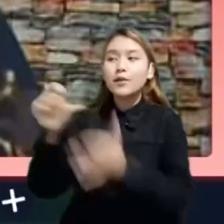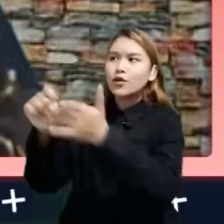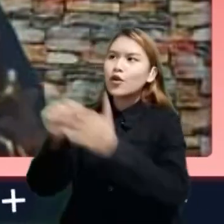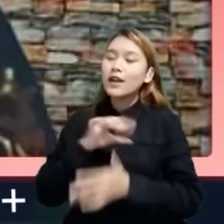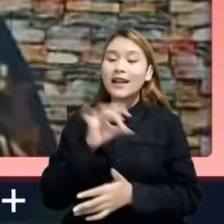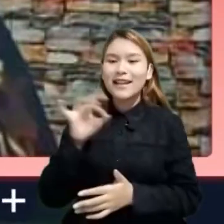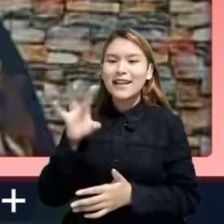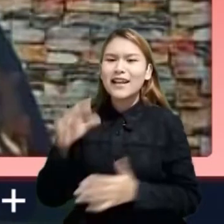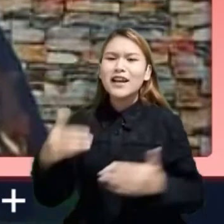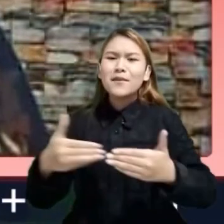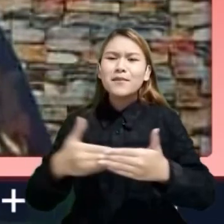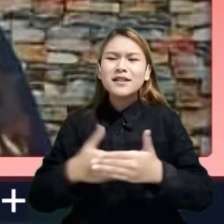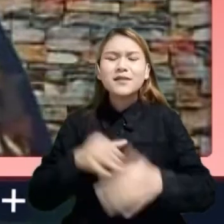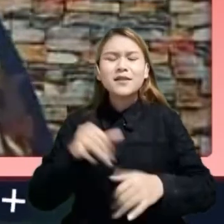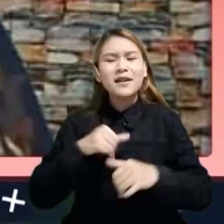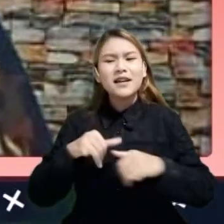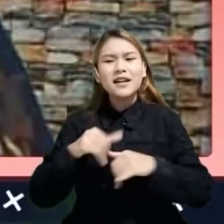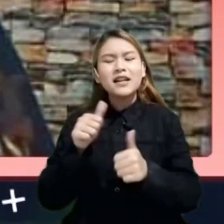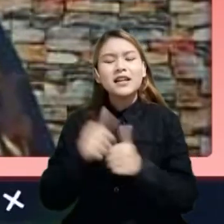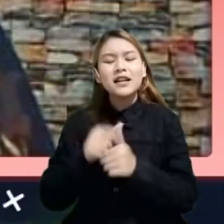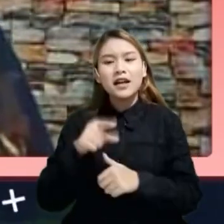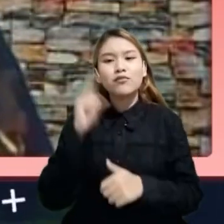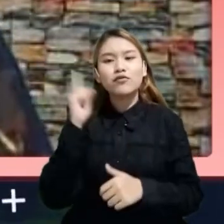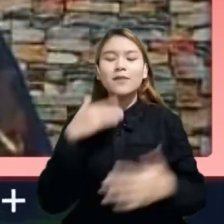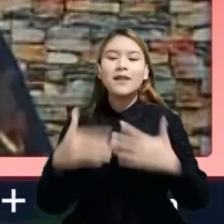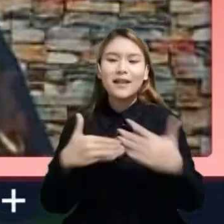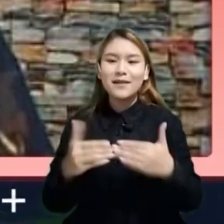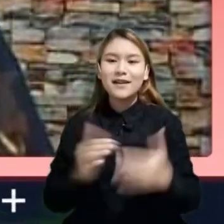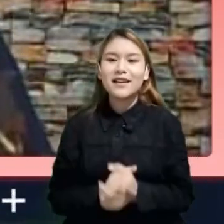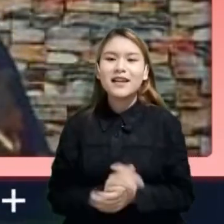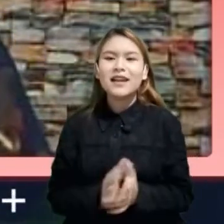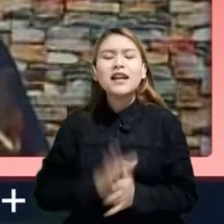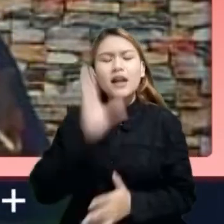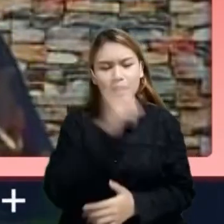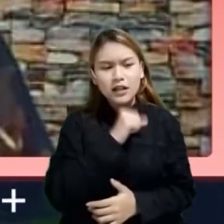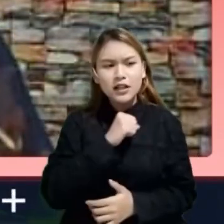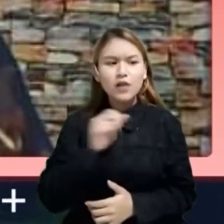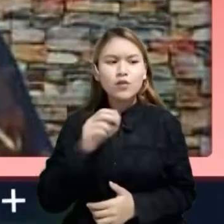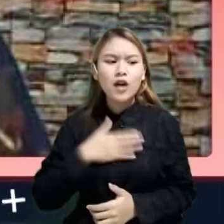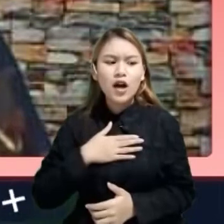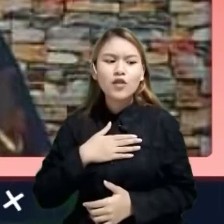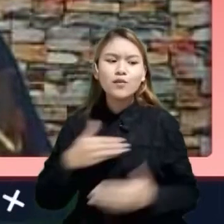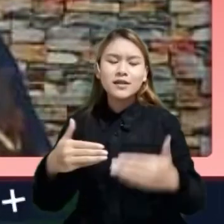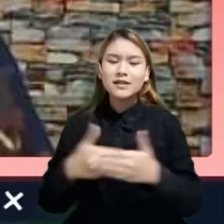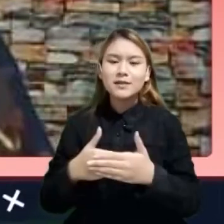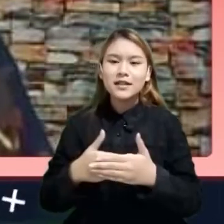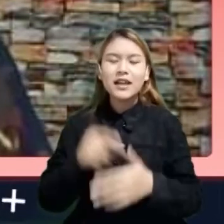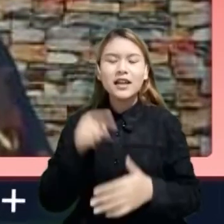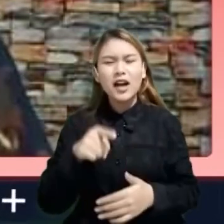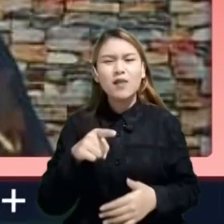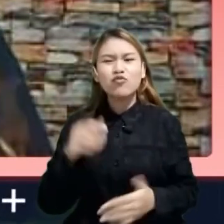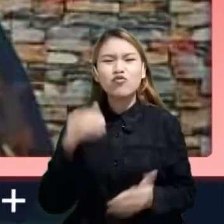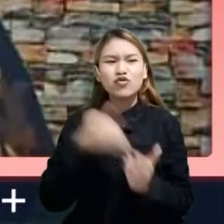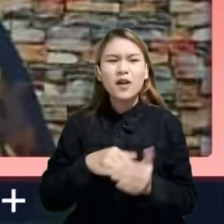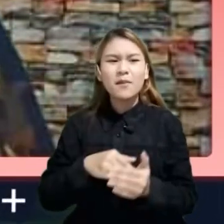berkata, ketahuilah aku menyertai kamu sampai kepada kesudahan zaman. Dan sekarang Roh Kudus itu dikirim dan